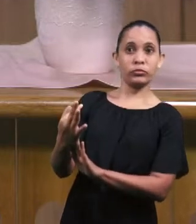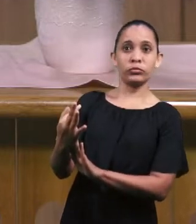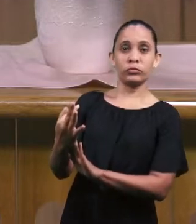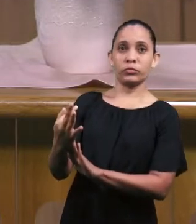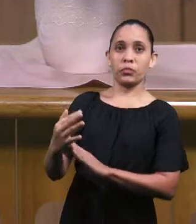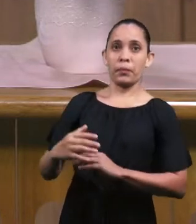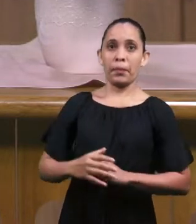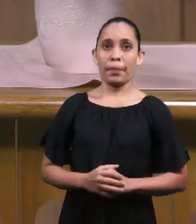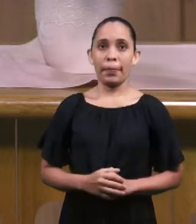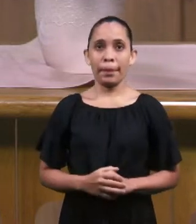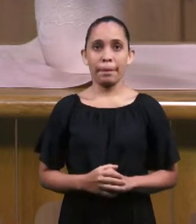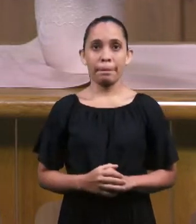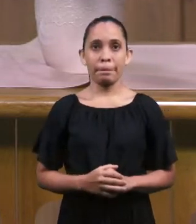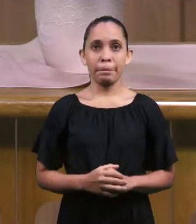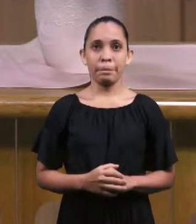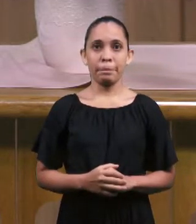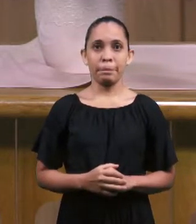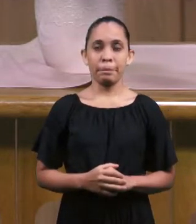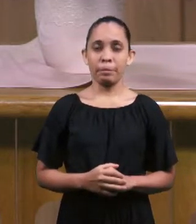appelée